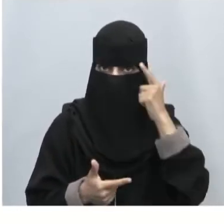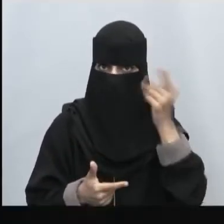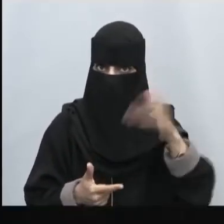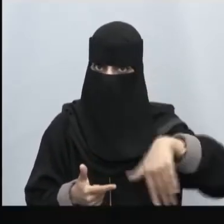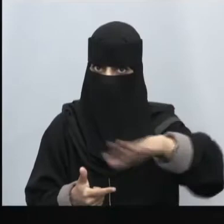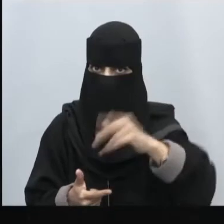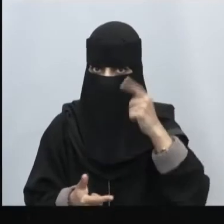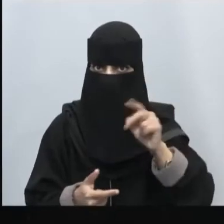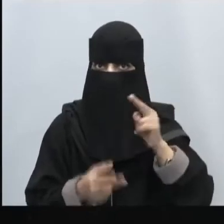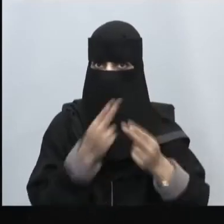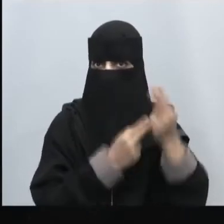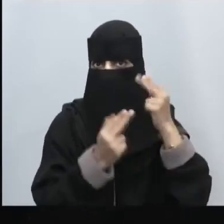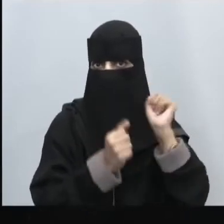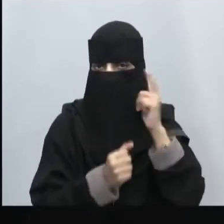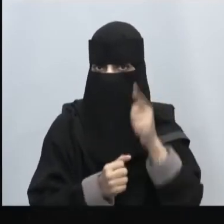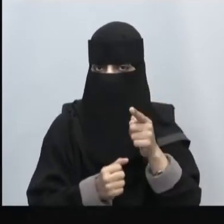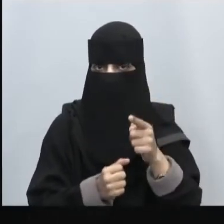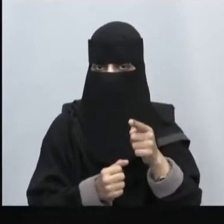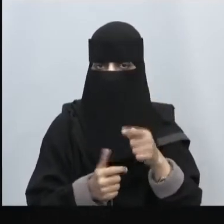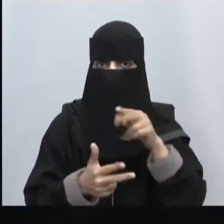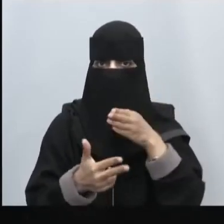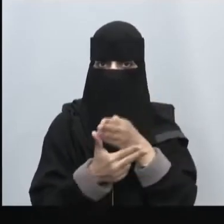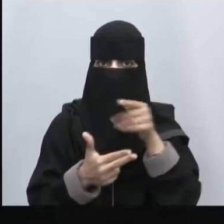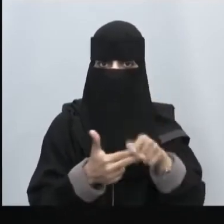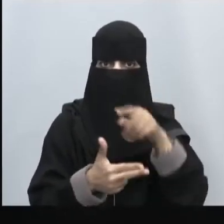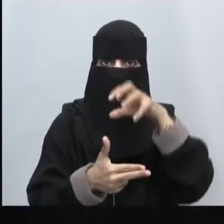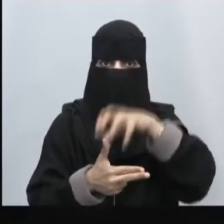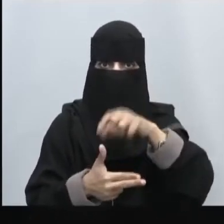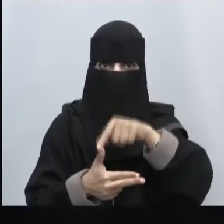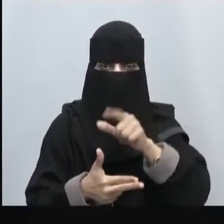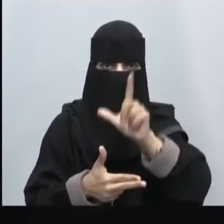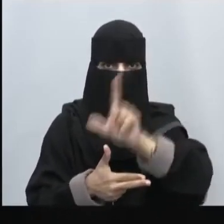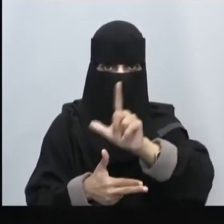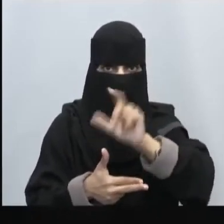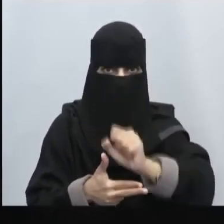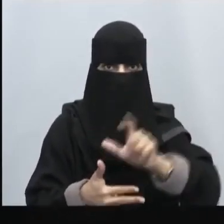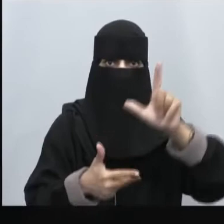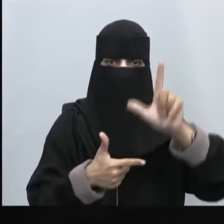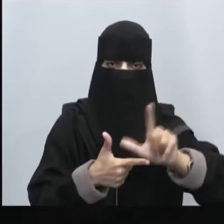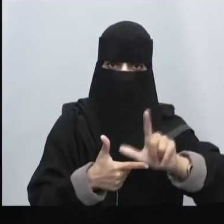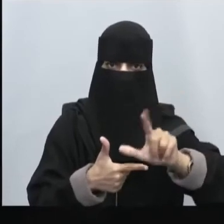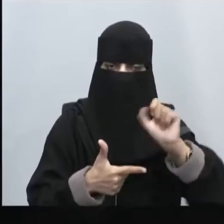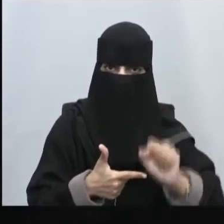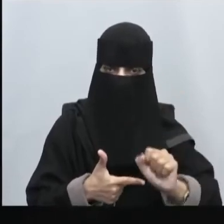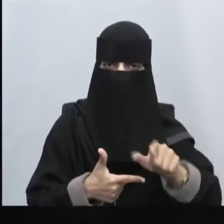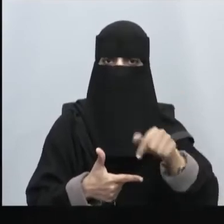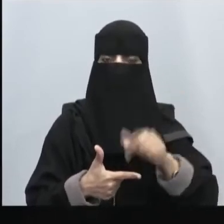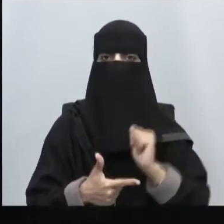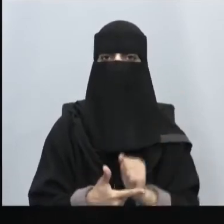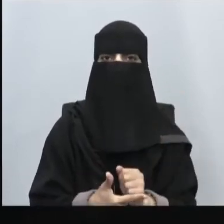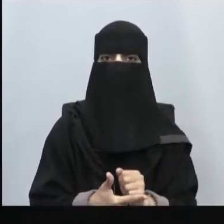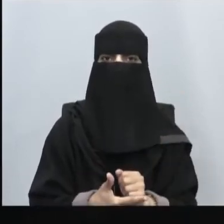في تاريخها مرت في عصري الرئيسيين العصر العباسي الاول والعصر العباسي الثاني